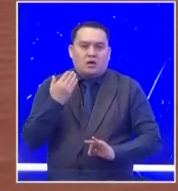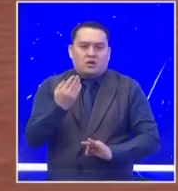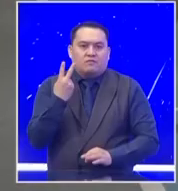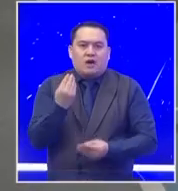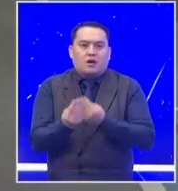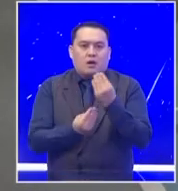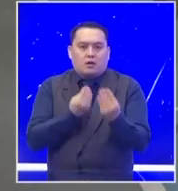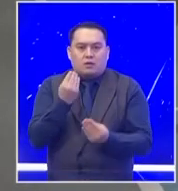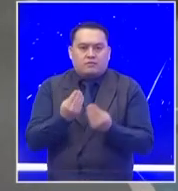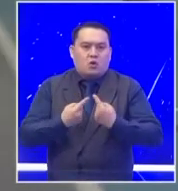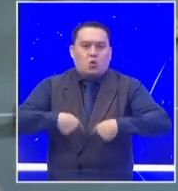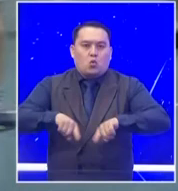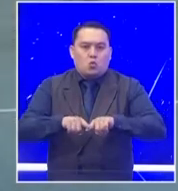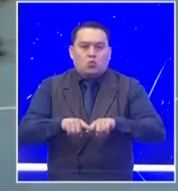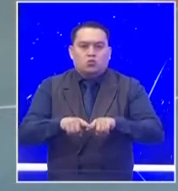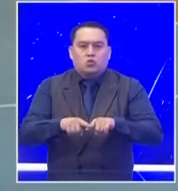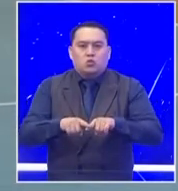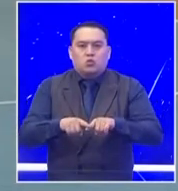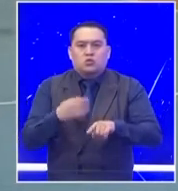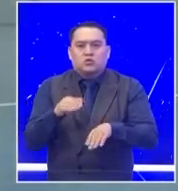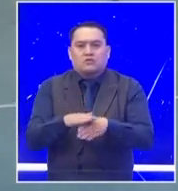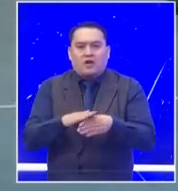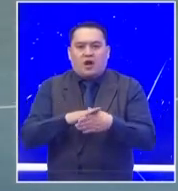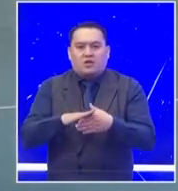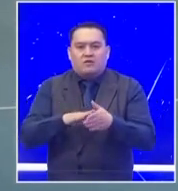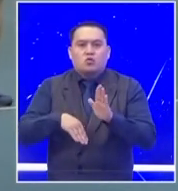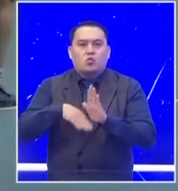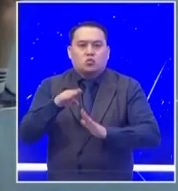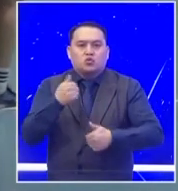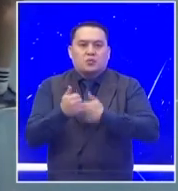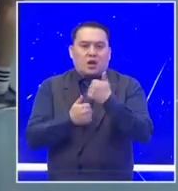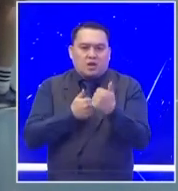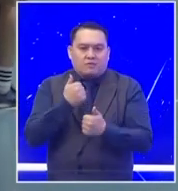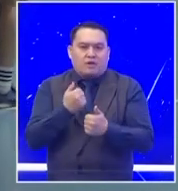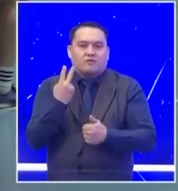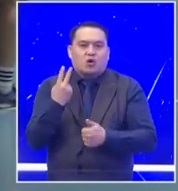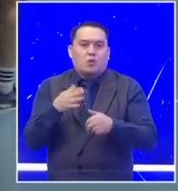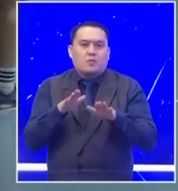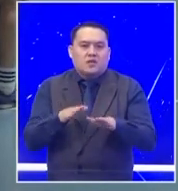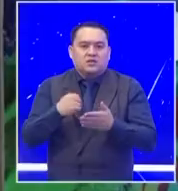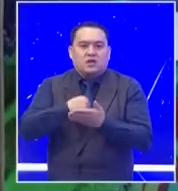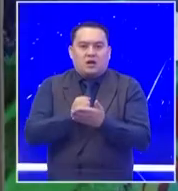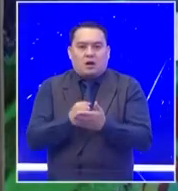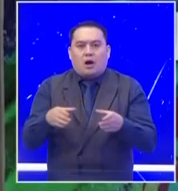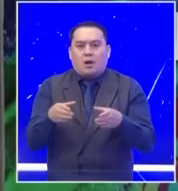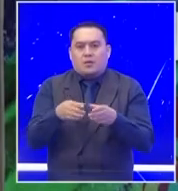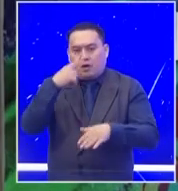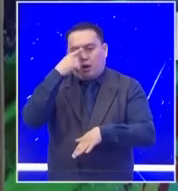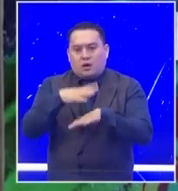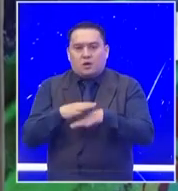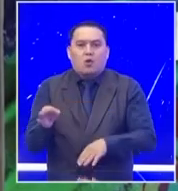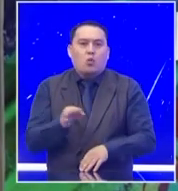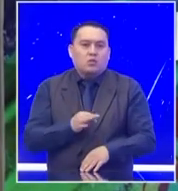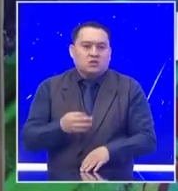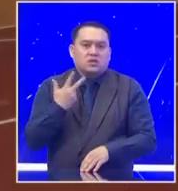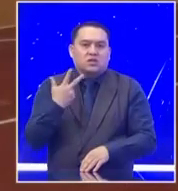два игрока правоохранительного ведомства удостоились звания лучших игроков чемпионата. На втором месте закрепилась команда аппарата Акима Алматинской